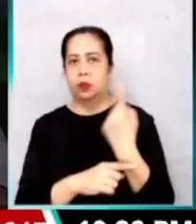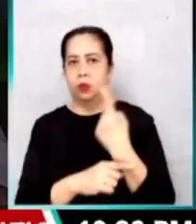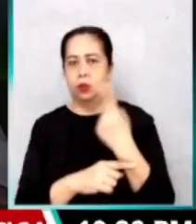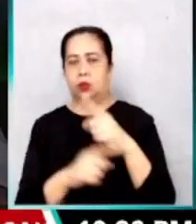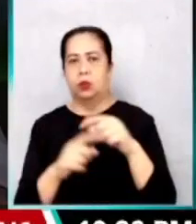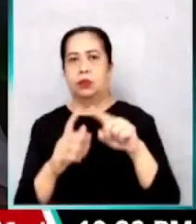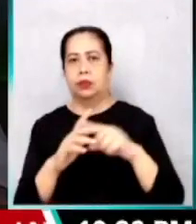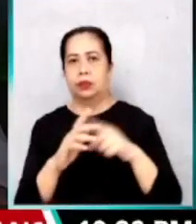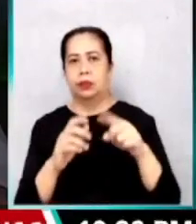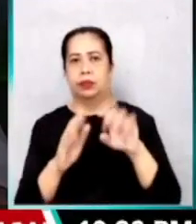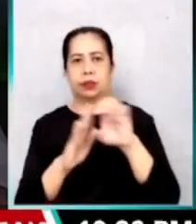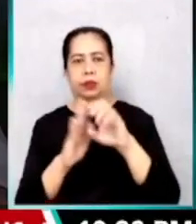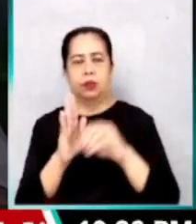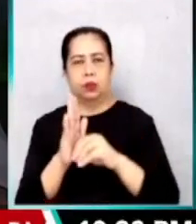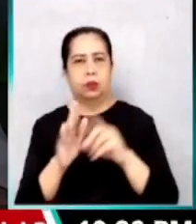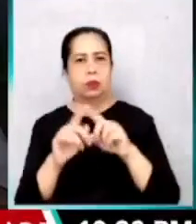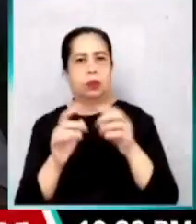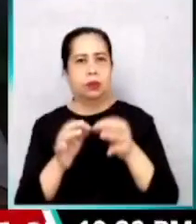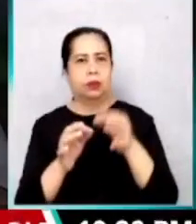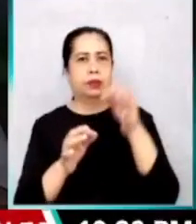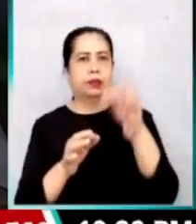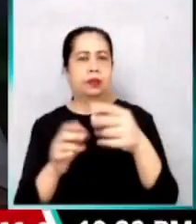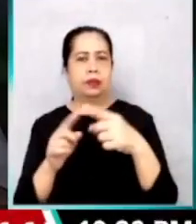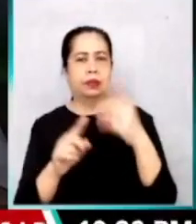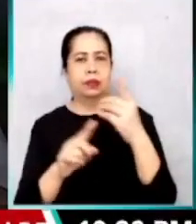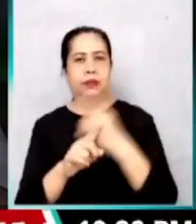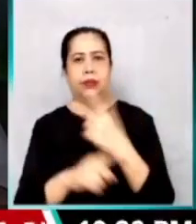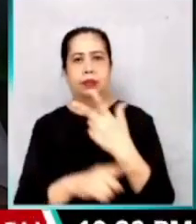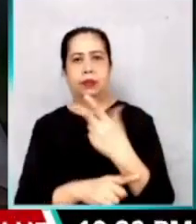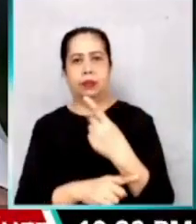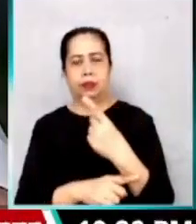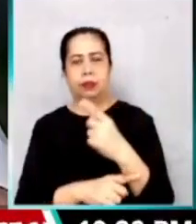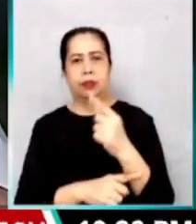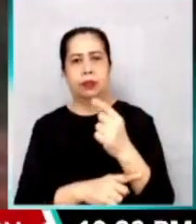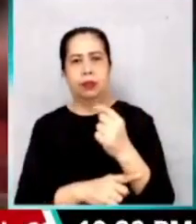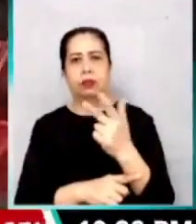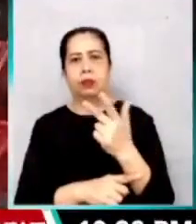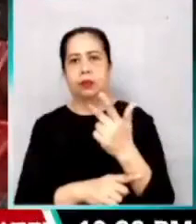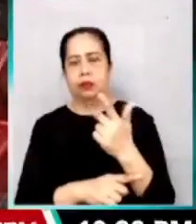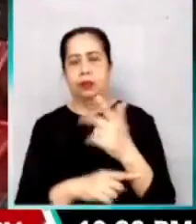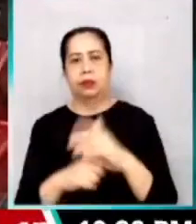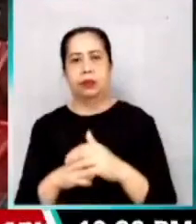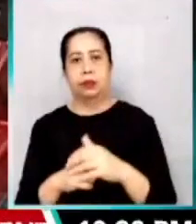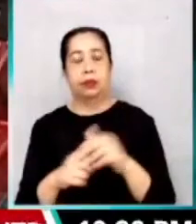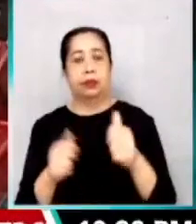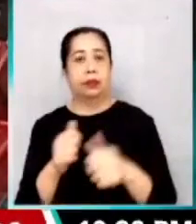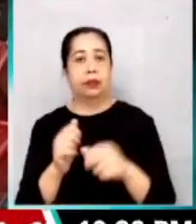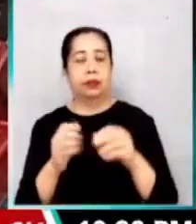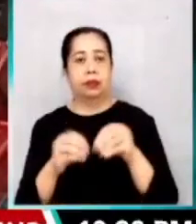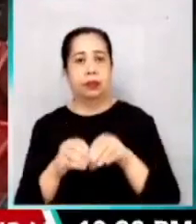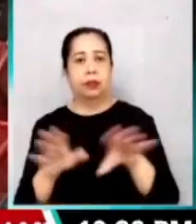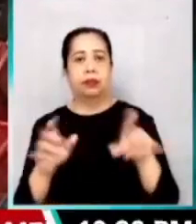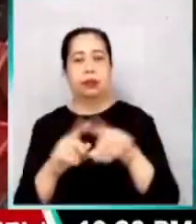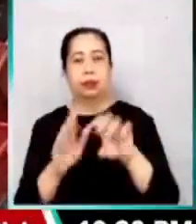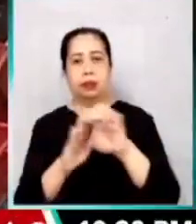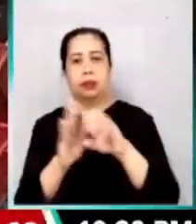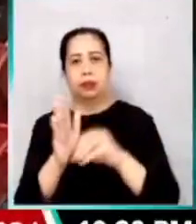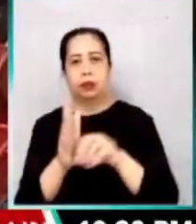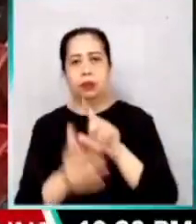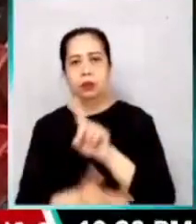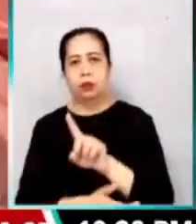EO pero in-extend ito hanggang December 31, 2023. Sa ilalim ng pinalawig na EO 171,